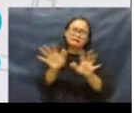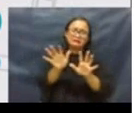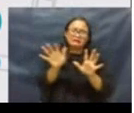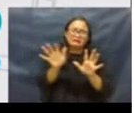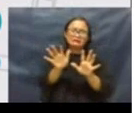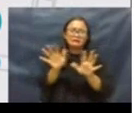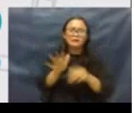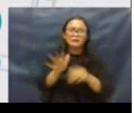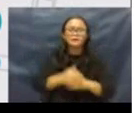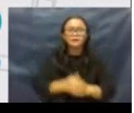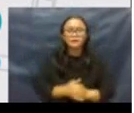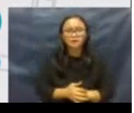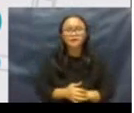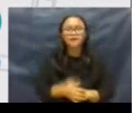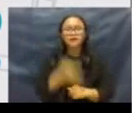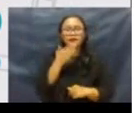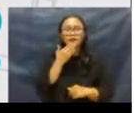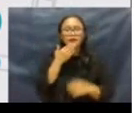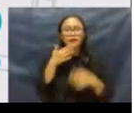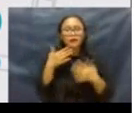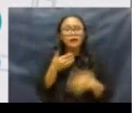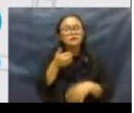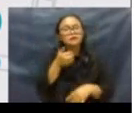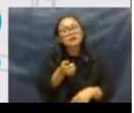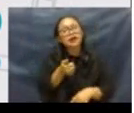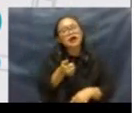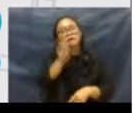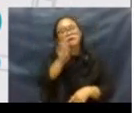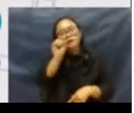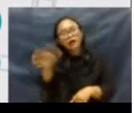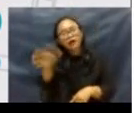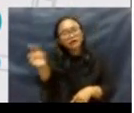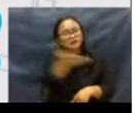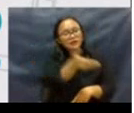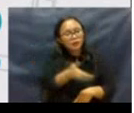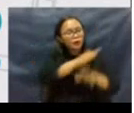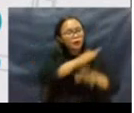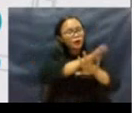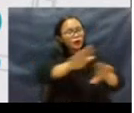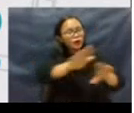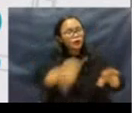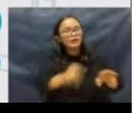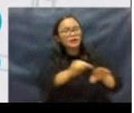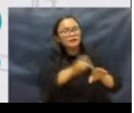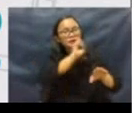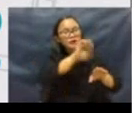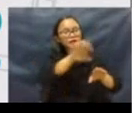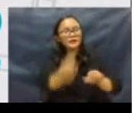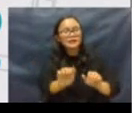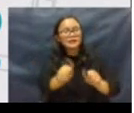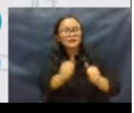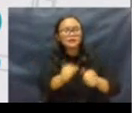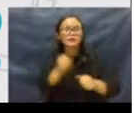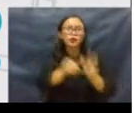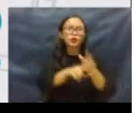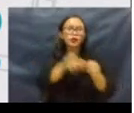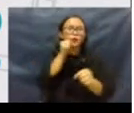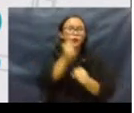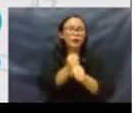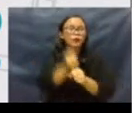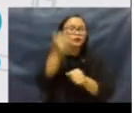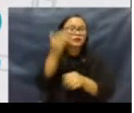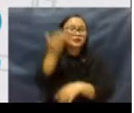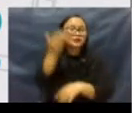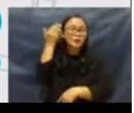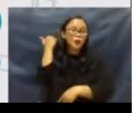Untuk di awal Bapak dan Ibu bisa berikan kesempatan kepada murid untuk menyiapkan gagasan mereka seminggu sebelum hari H.